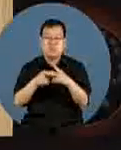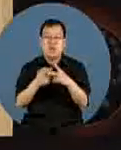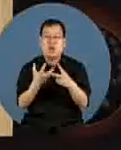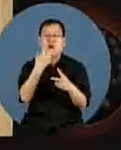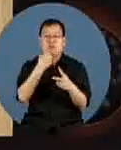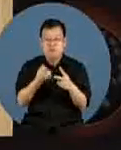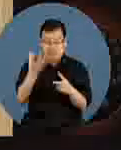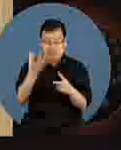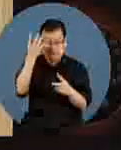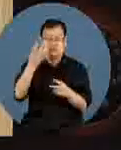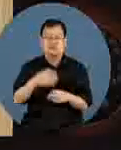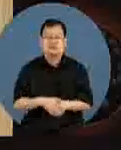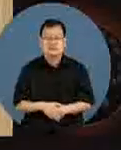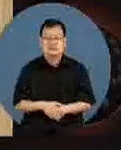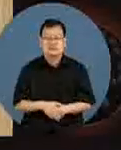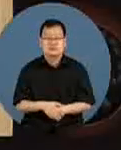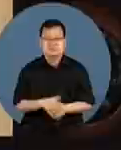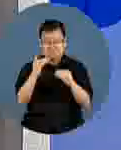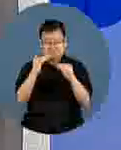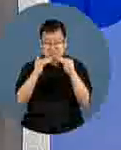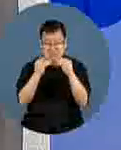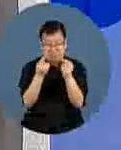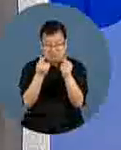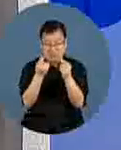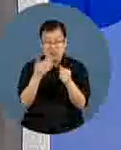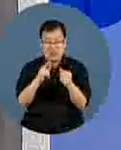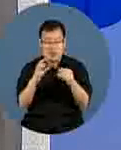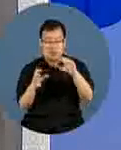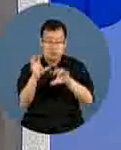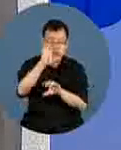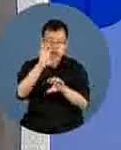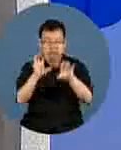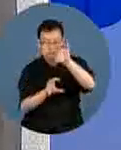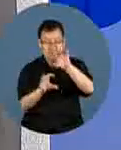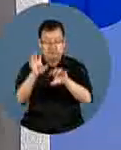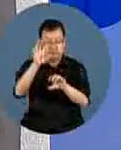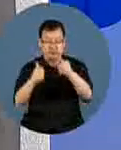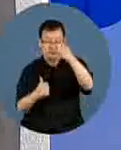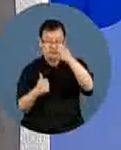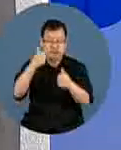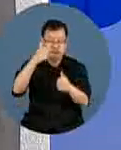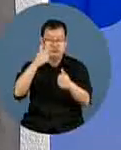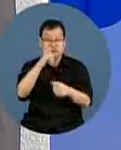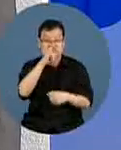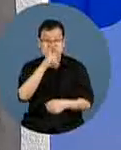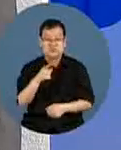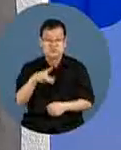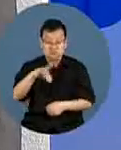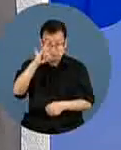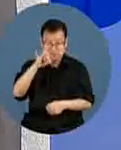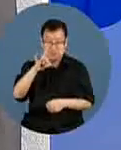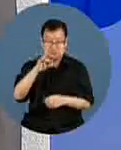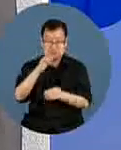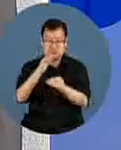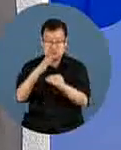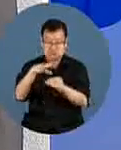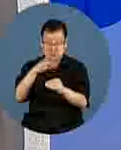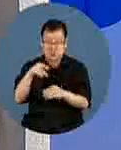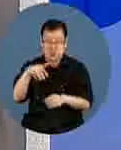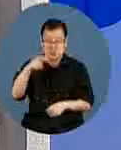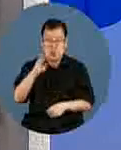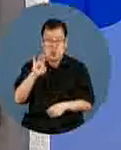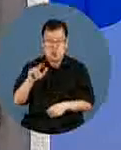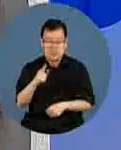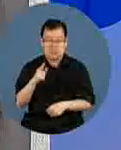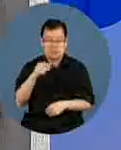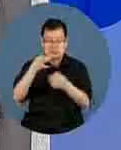거두게 되었는데요. 네. 네, 정말 오늘 바둑은 엎치락뒤치락 했어요. 그렇습니다. 초반에는 김지석 6단이 상당히